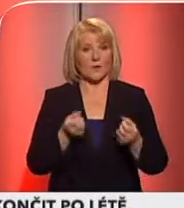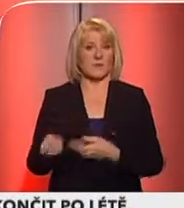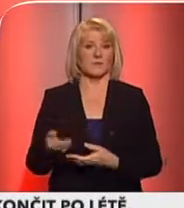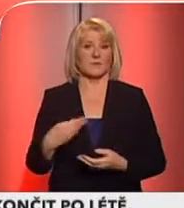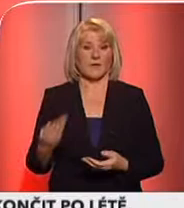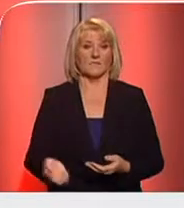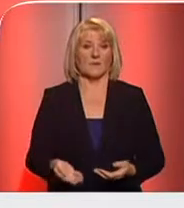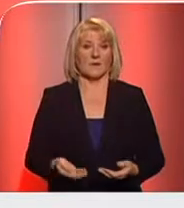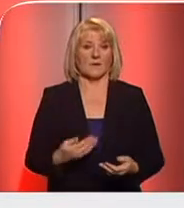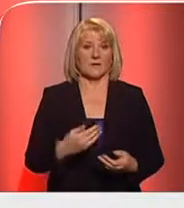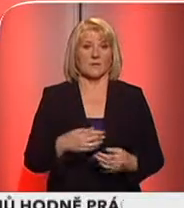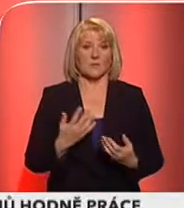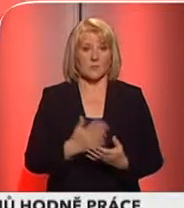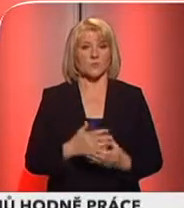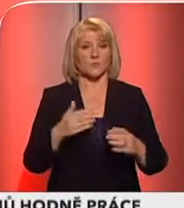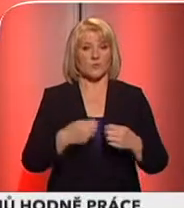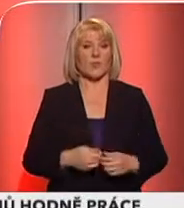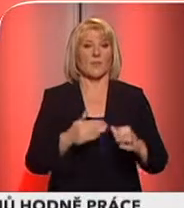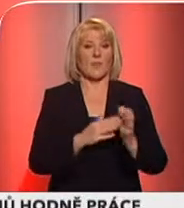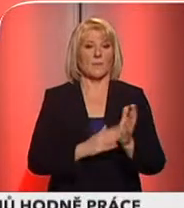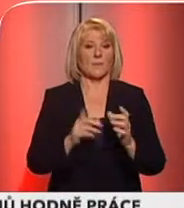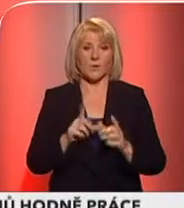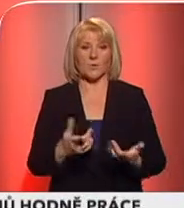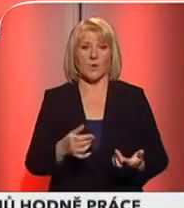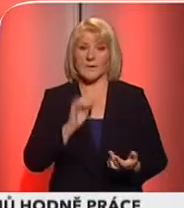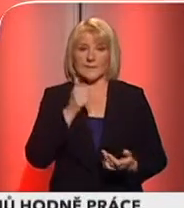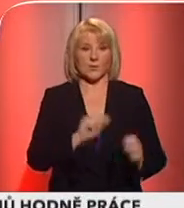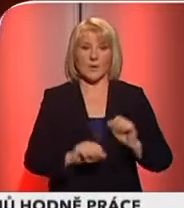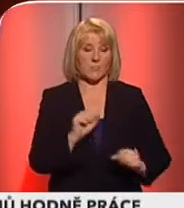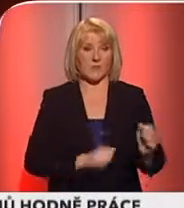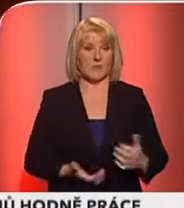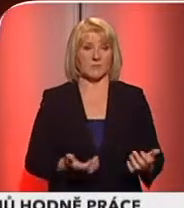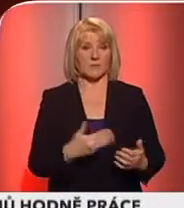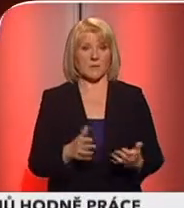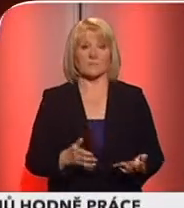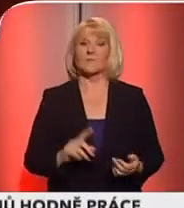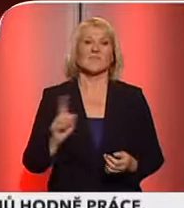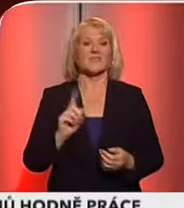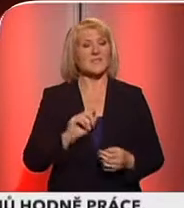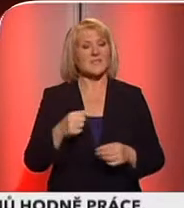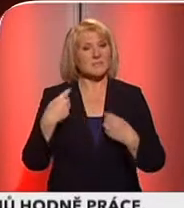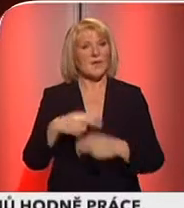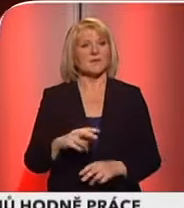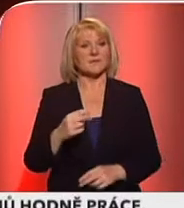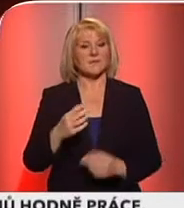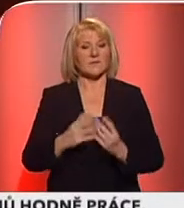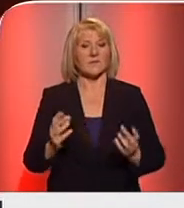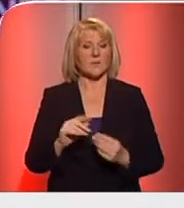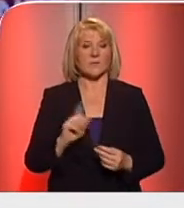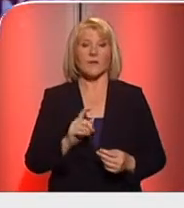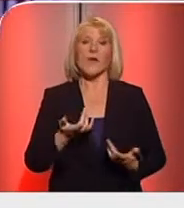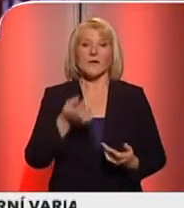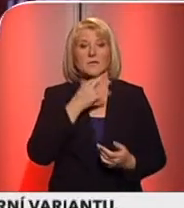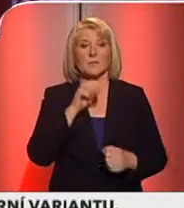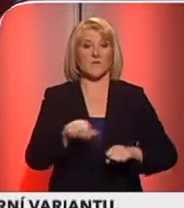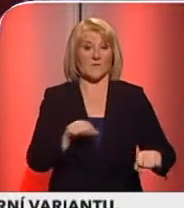přesto vstoupili do EMU. Nikdo jí to jaksi nebránil tomu. A teď se teda tam hrajou tyhle hry. Ale takže věci, to znamená, pokud by vládla